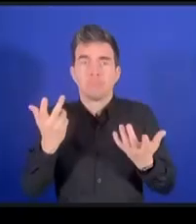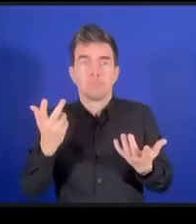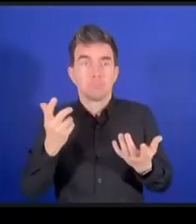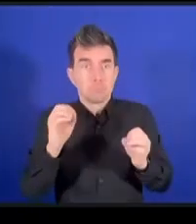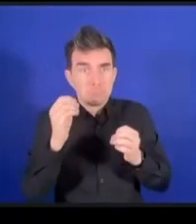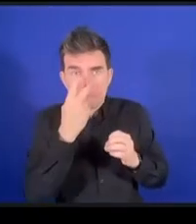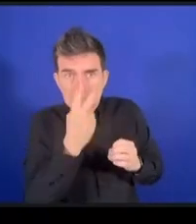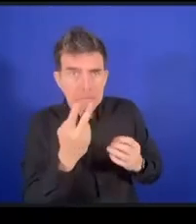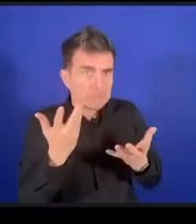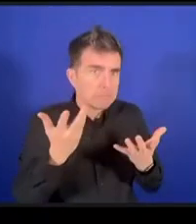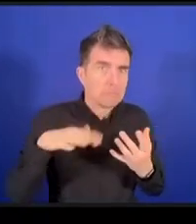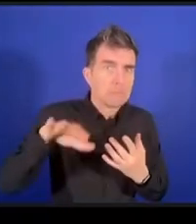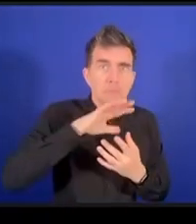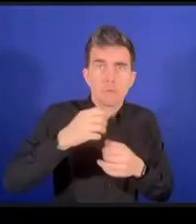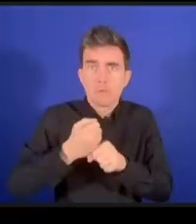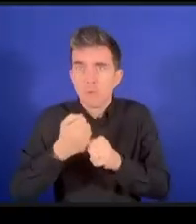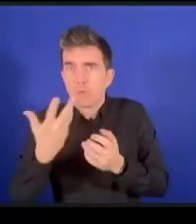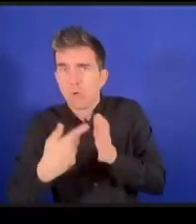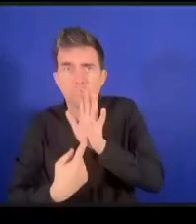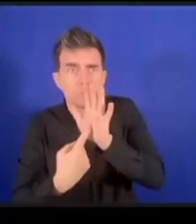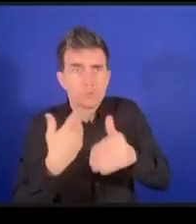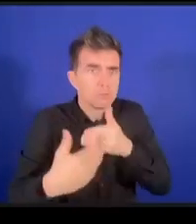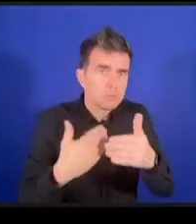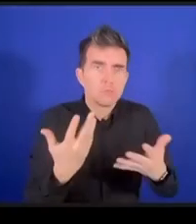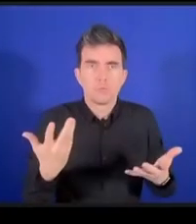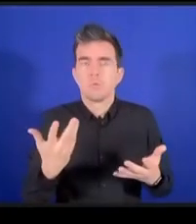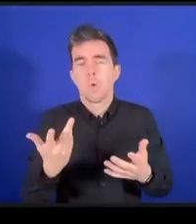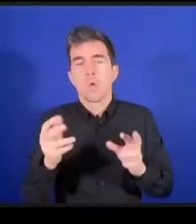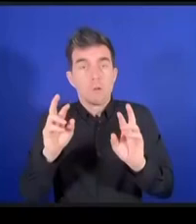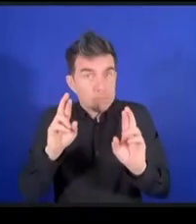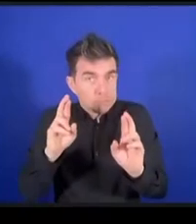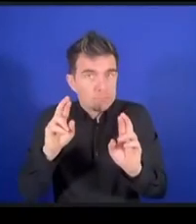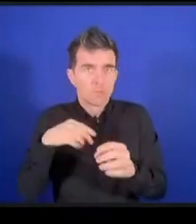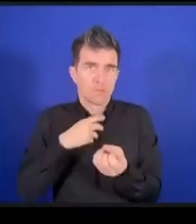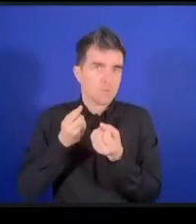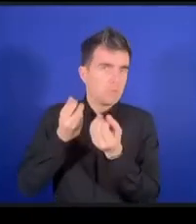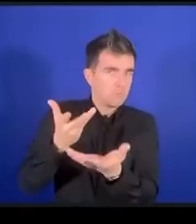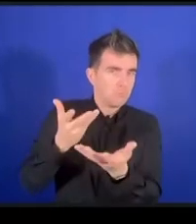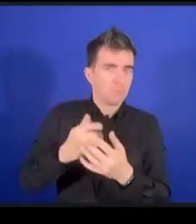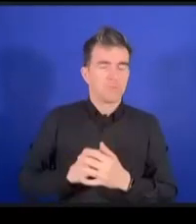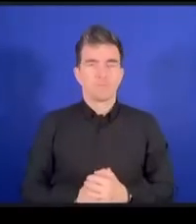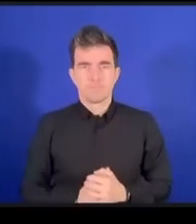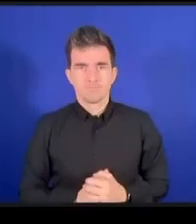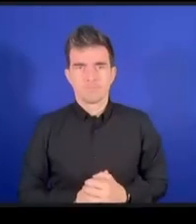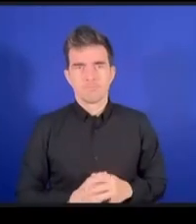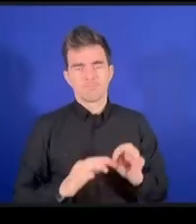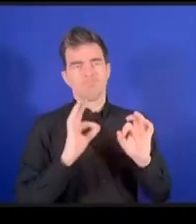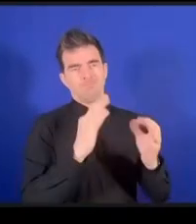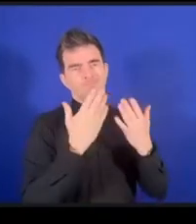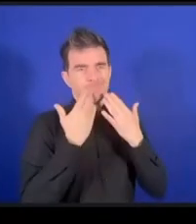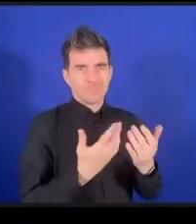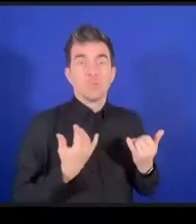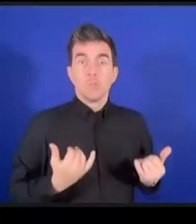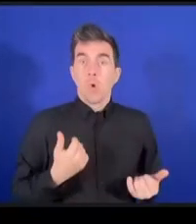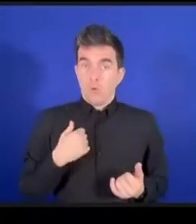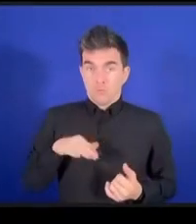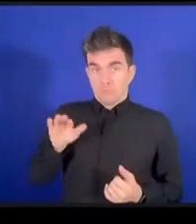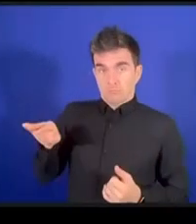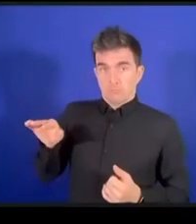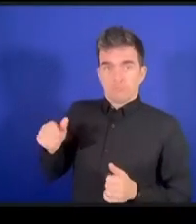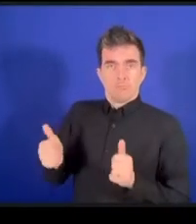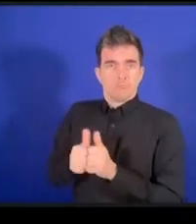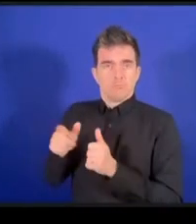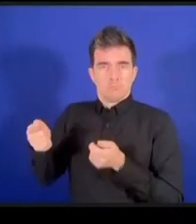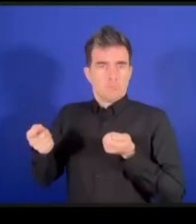увидеть то что не проанализировано Я надеюсь что эти замечания вам покажутся полезными Спасибо но в таком